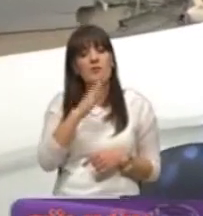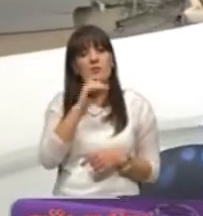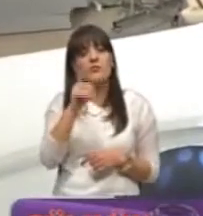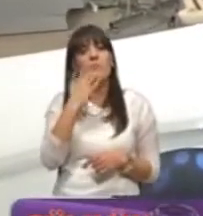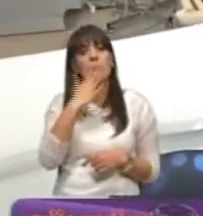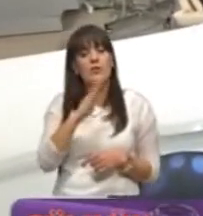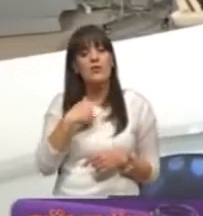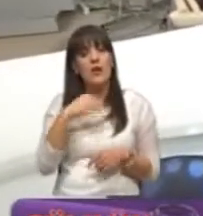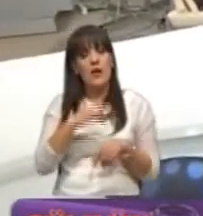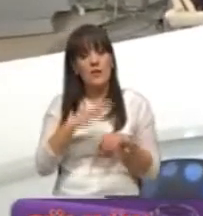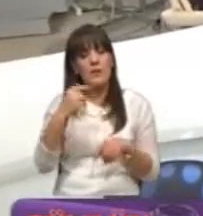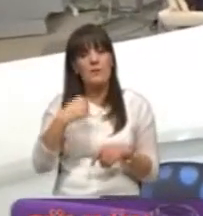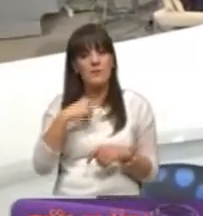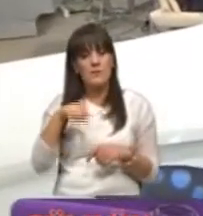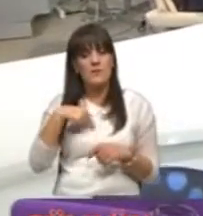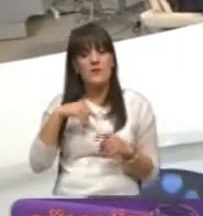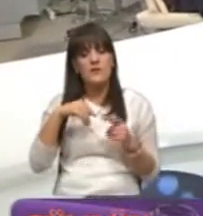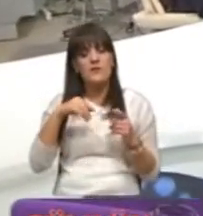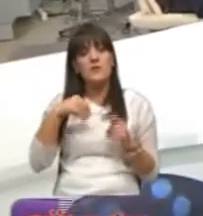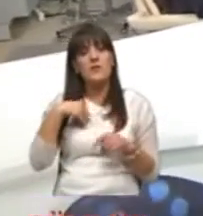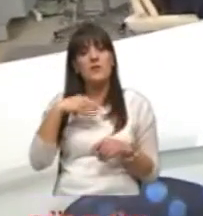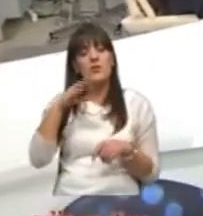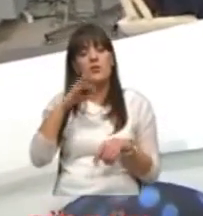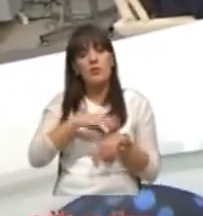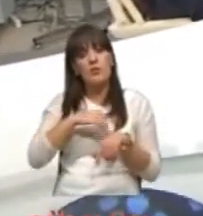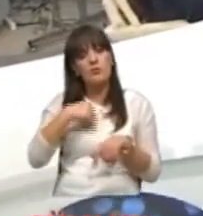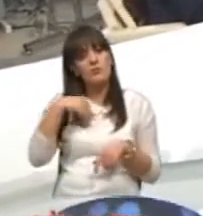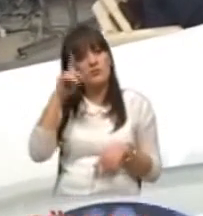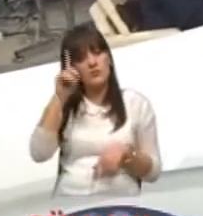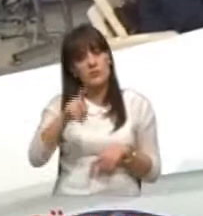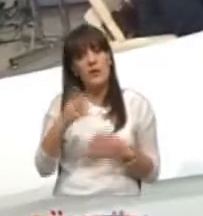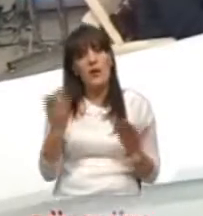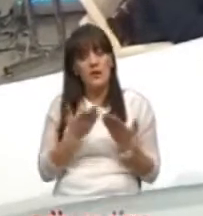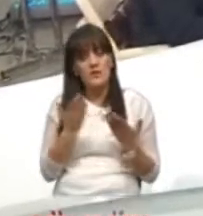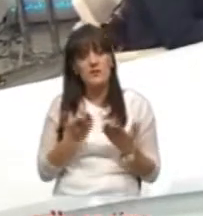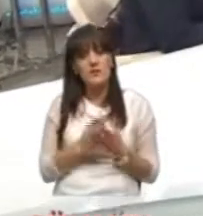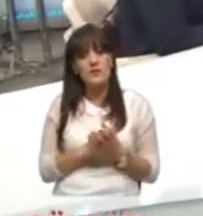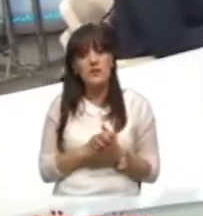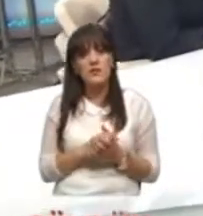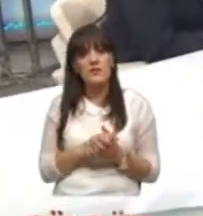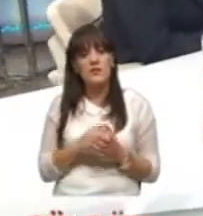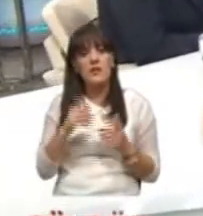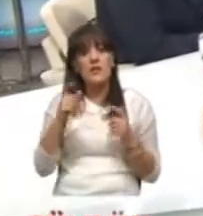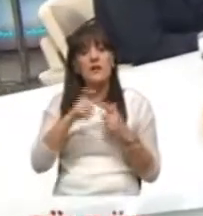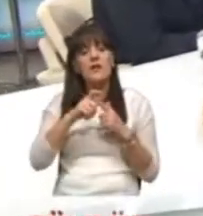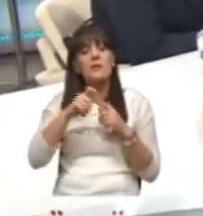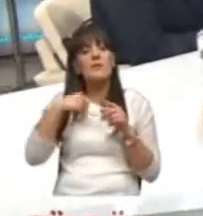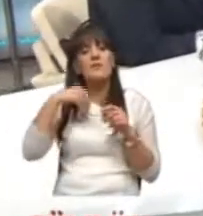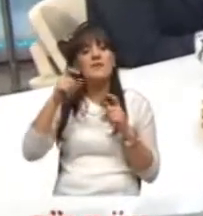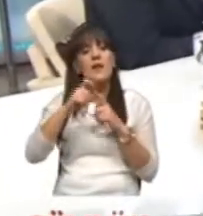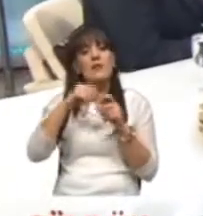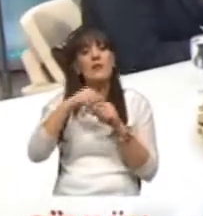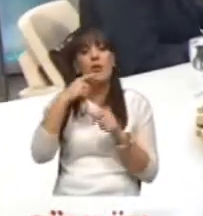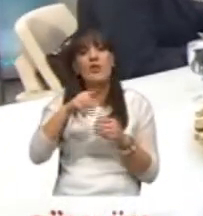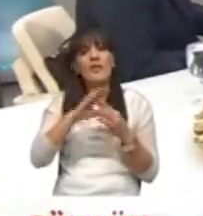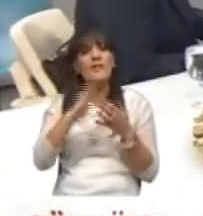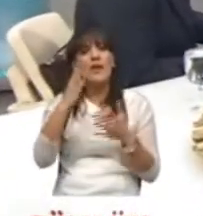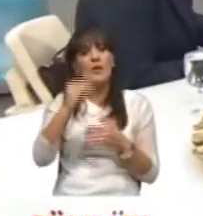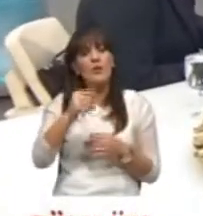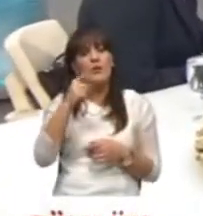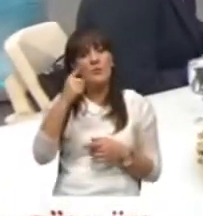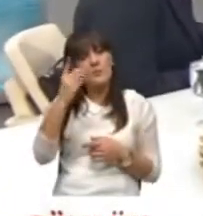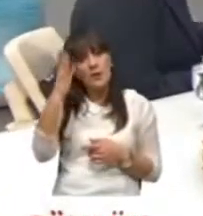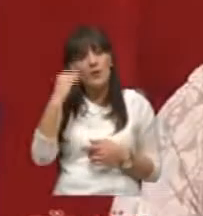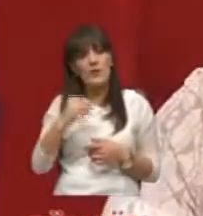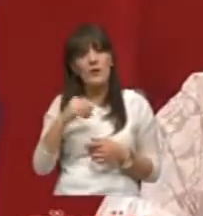yoksa hemen biz Halil Bey'e dönelim, hocamıza dönelim. Aslında impeachment sendromu diyorsunuz. Onun ne olduğunu bir